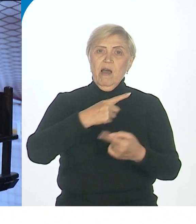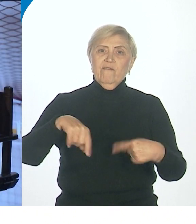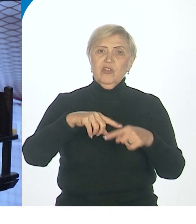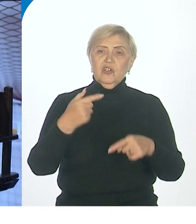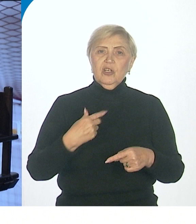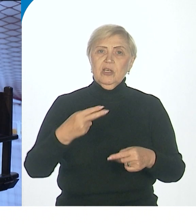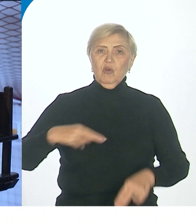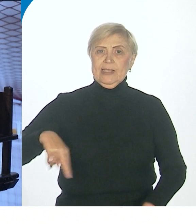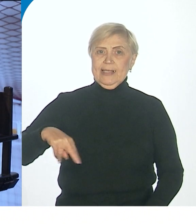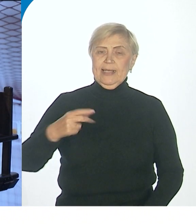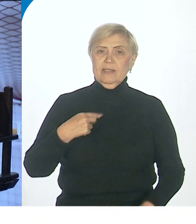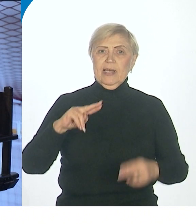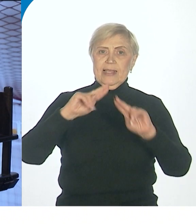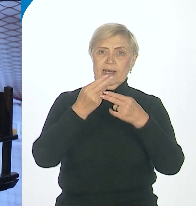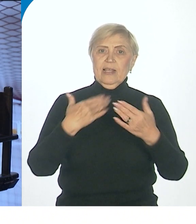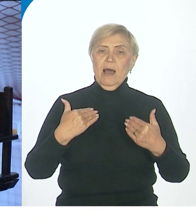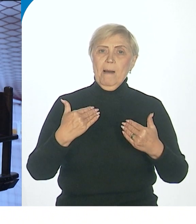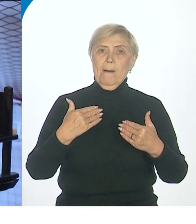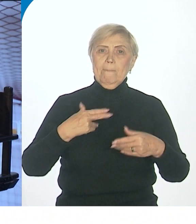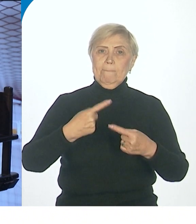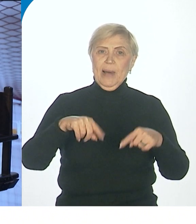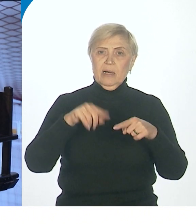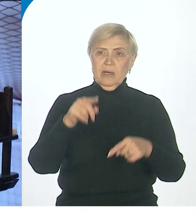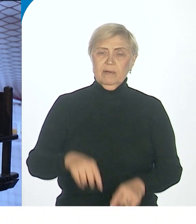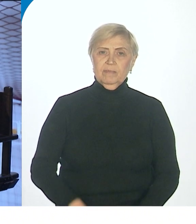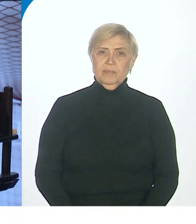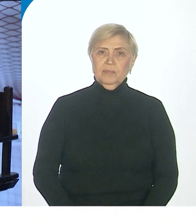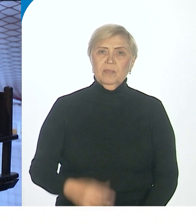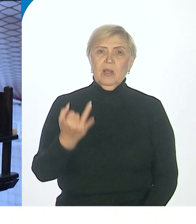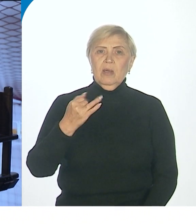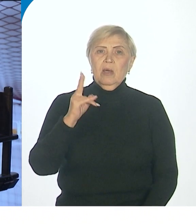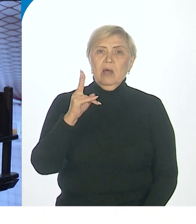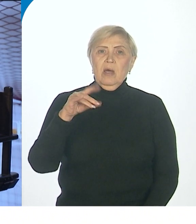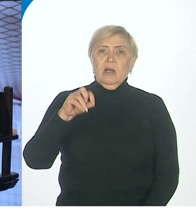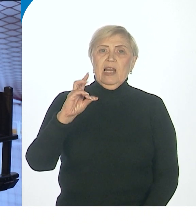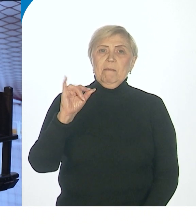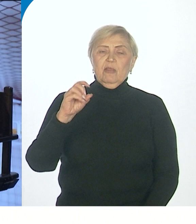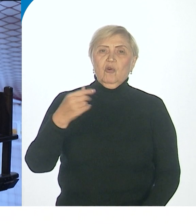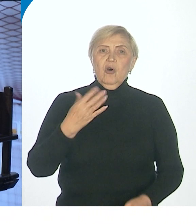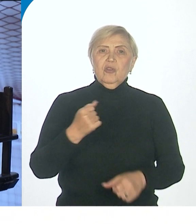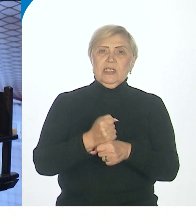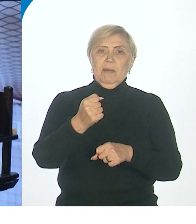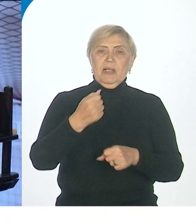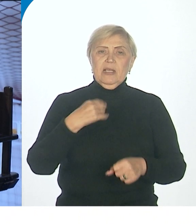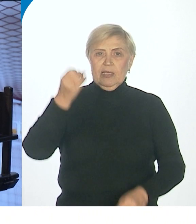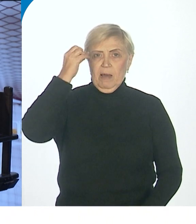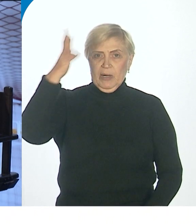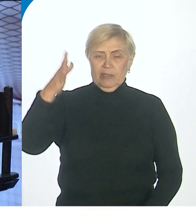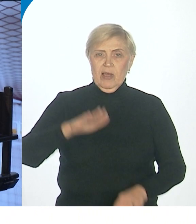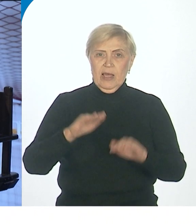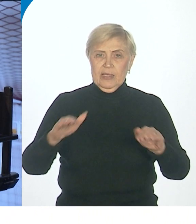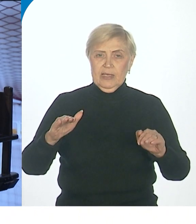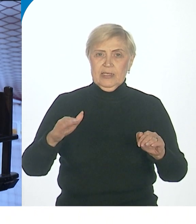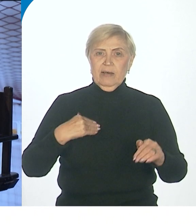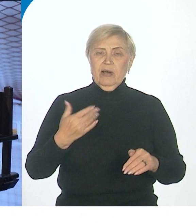детского технопарка «Кванториум» Краевого центра образования Ольга Залозная и Дмитрий Клименко, педагог дополнительного образования детского технопарка